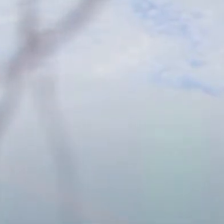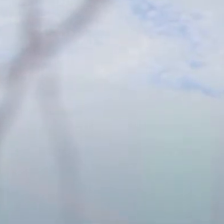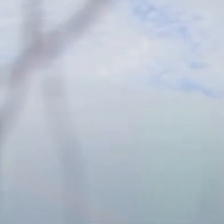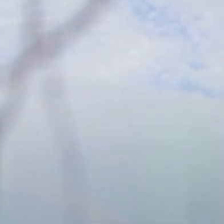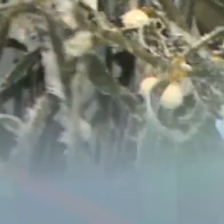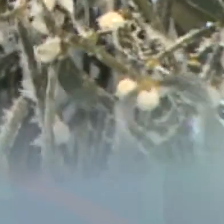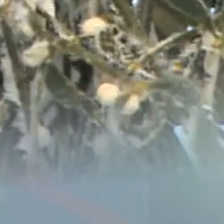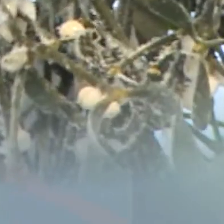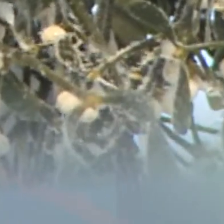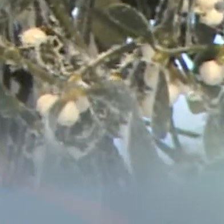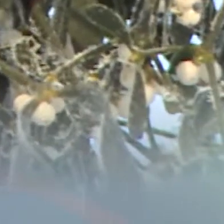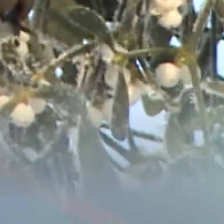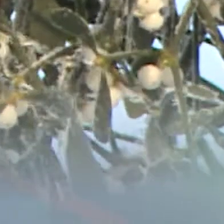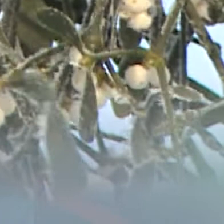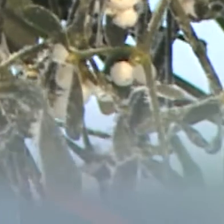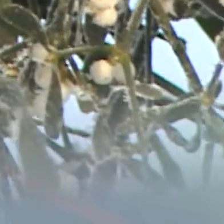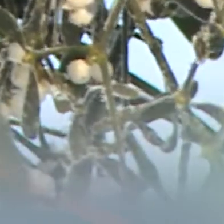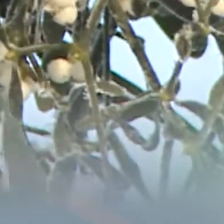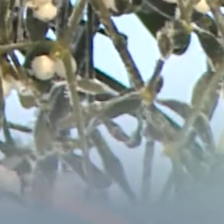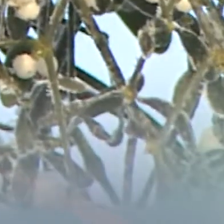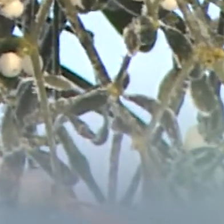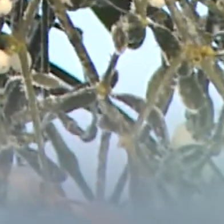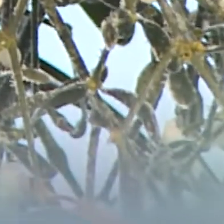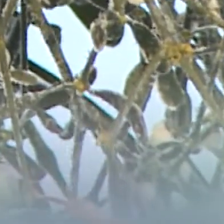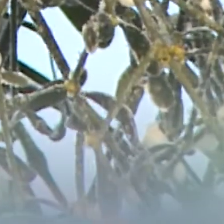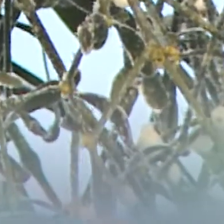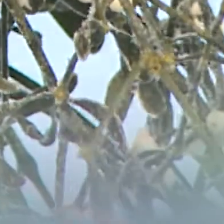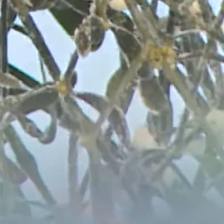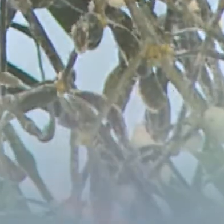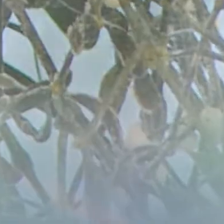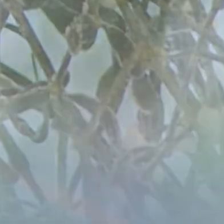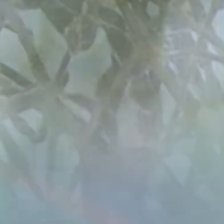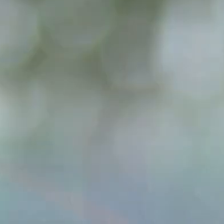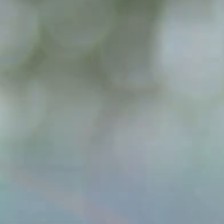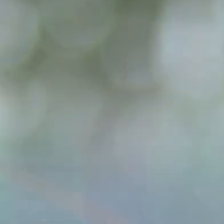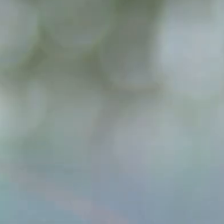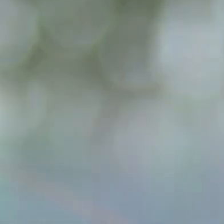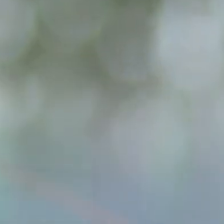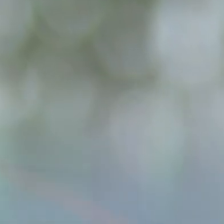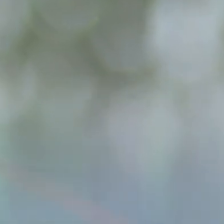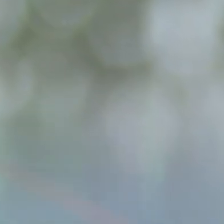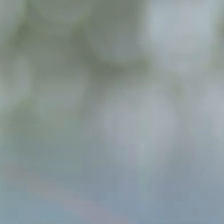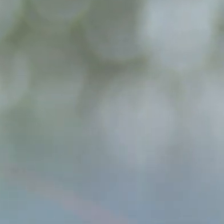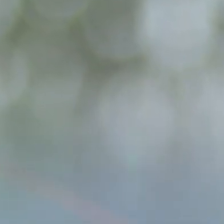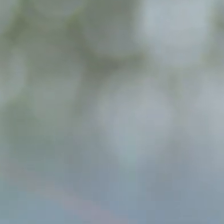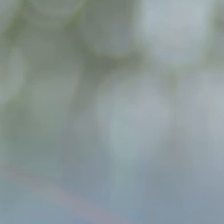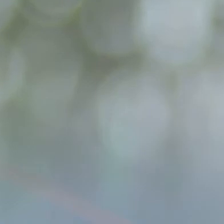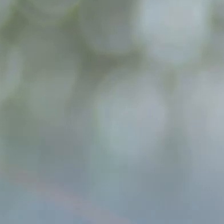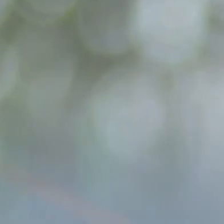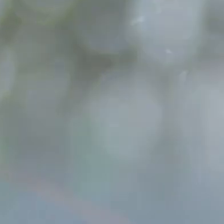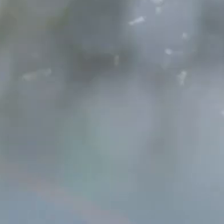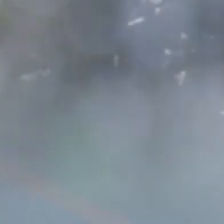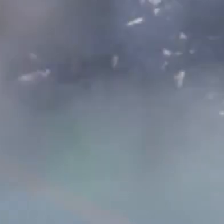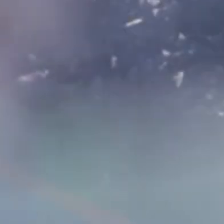дабра не жджы. Студзень мог прагназаваць не толькі весь год, а які-небудзь адзін месяц. Напрыклад, як студзень цёплы на